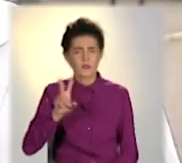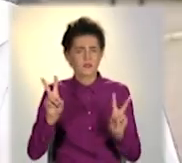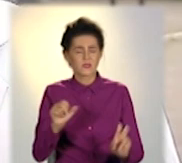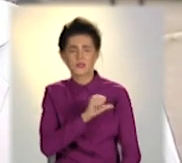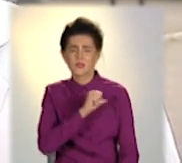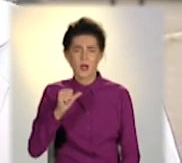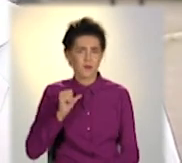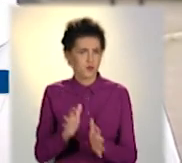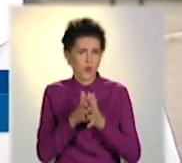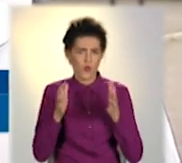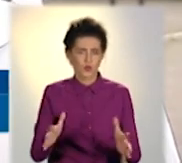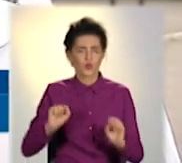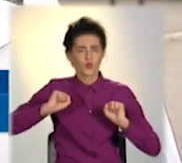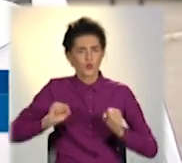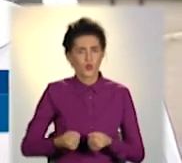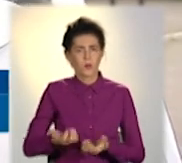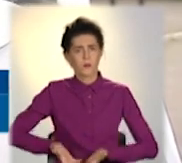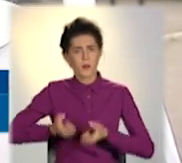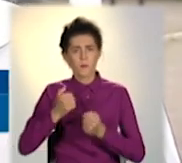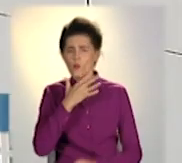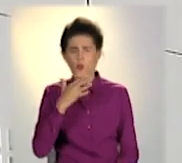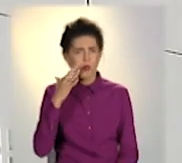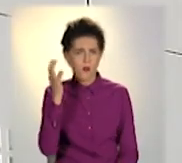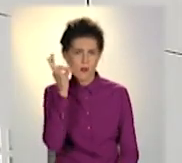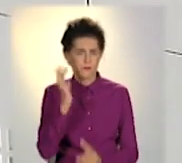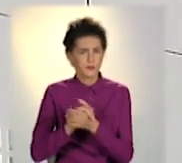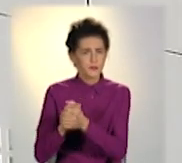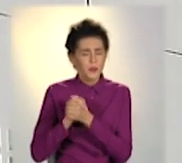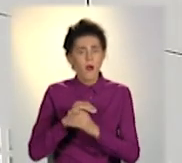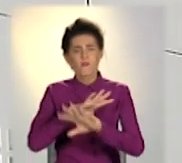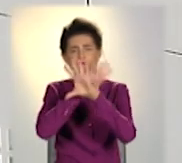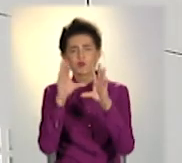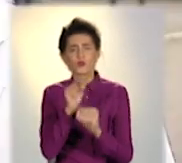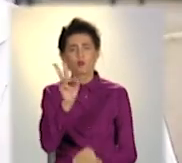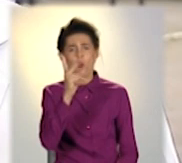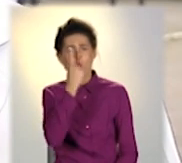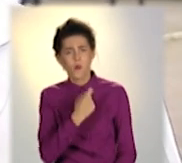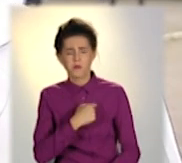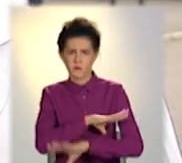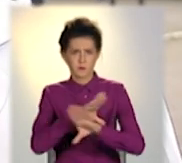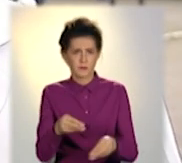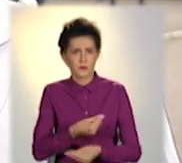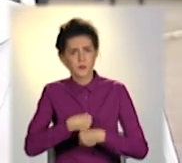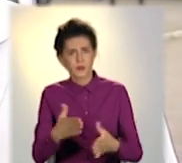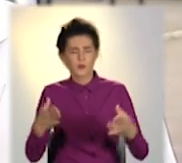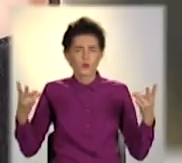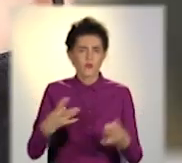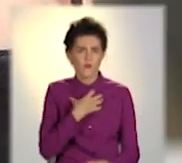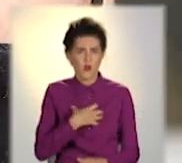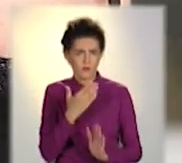старых друзей, которые я вот мы уже много-много лет сотрудничаем. Все, кто обратился, все получили нужный